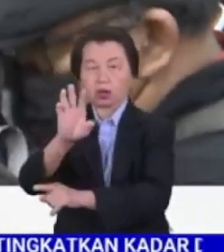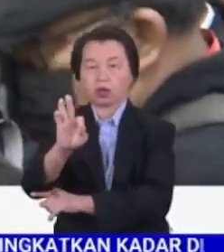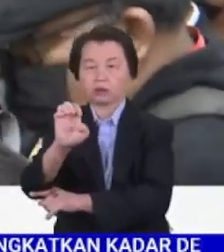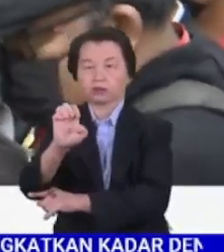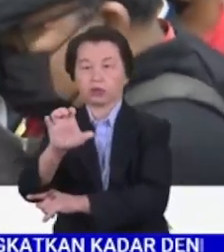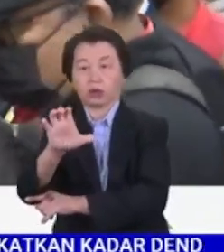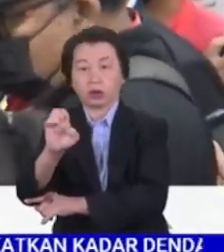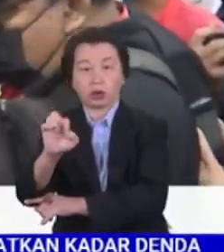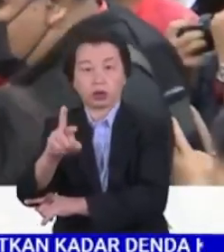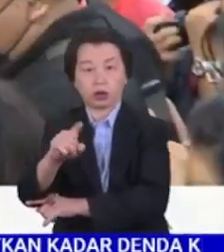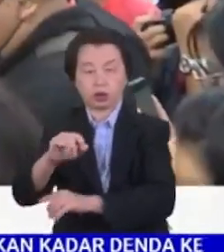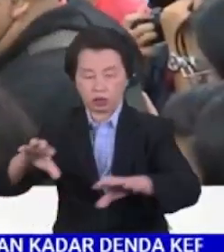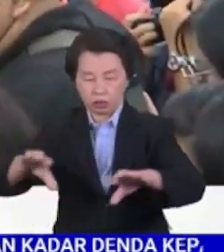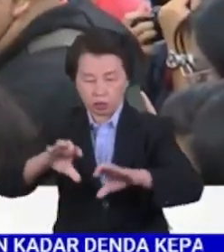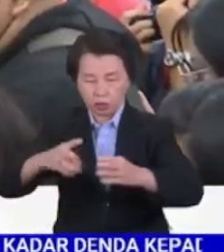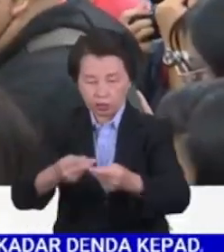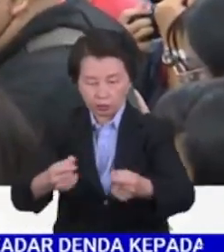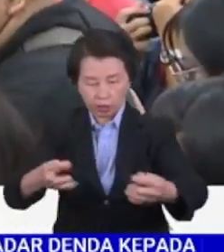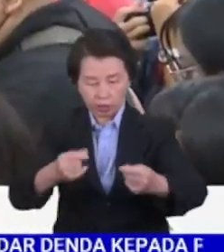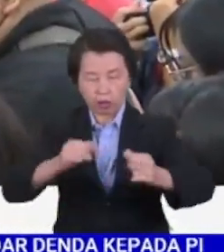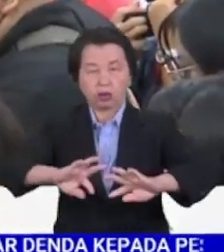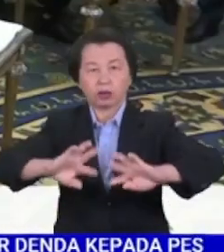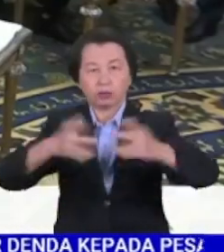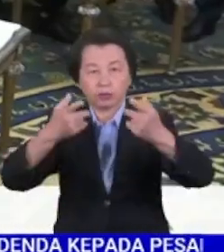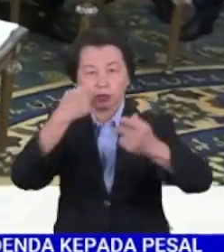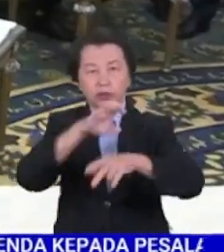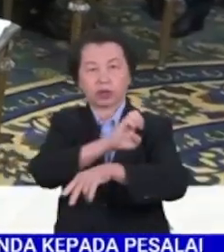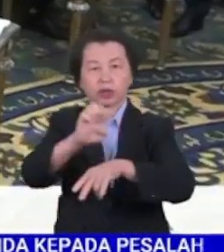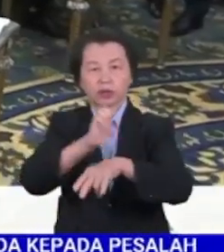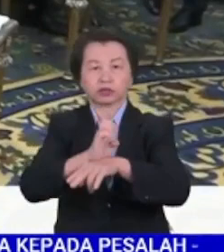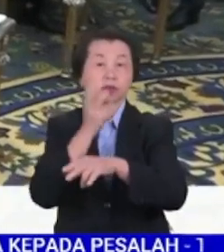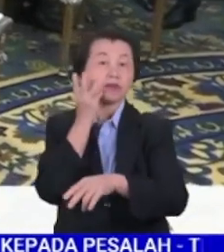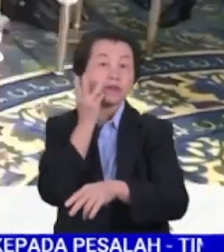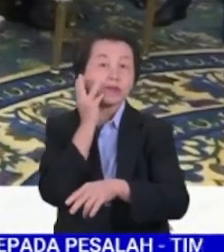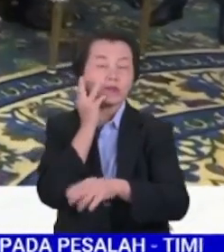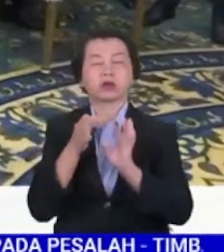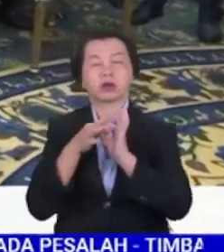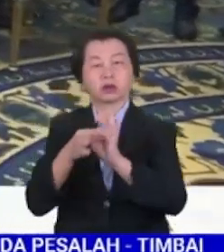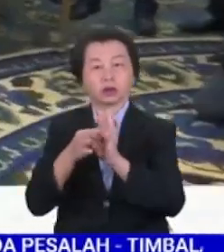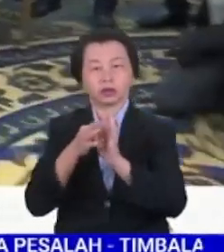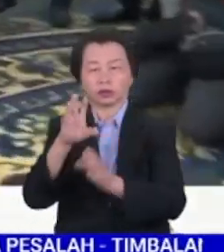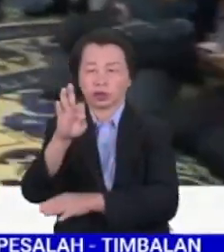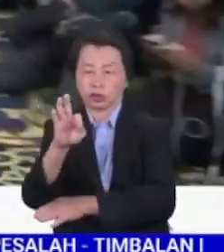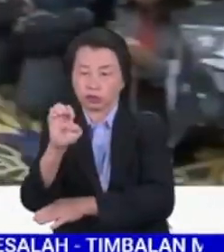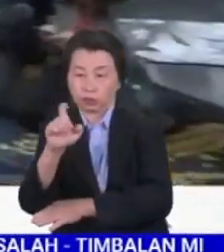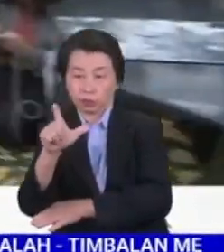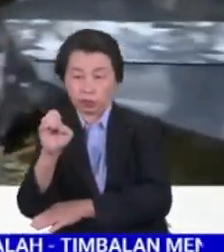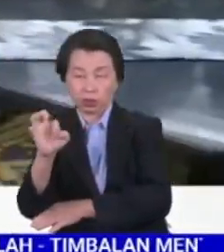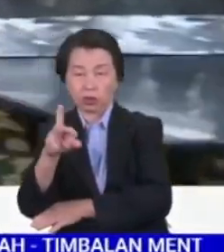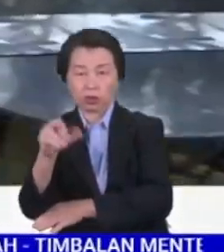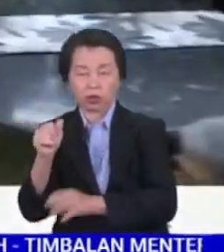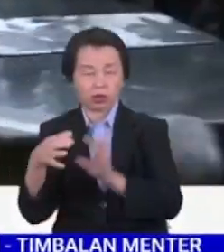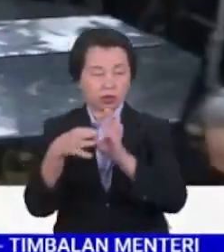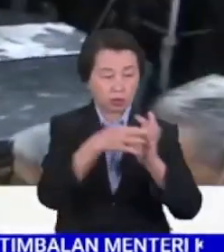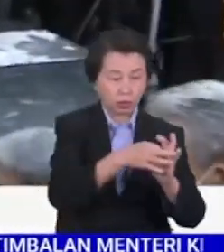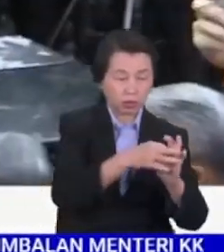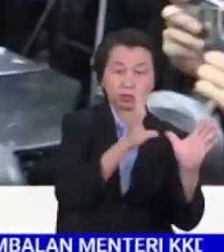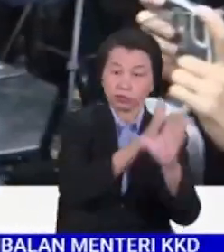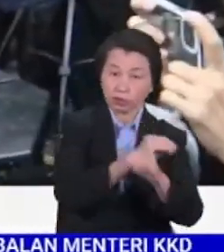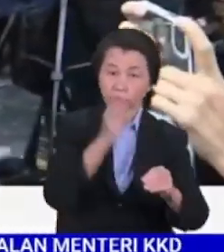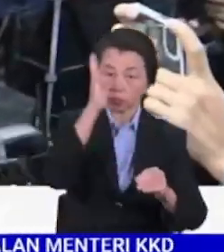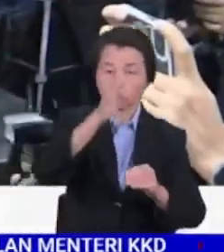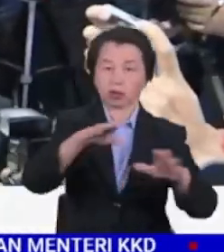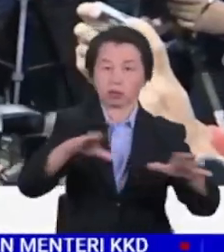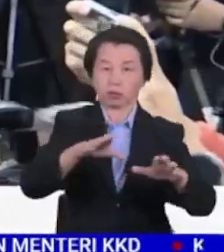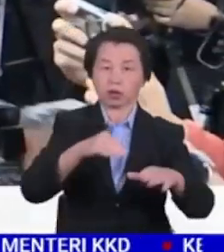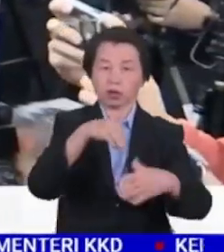untuk membangunkan tanah bagi pembangunan estet padi. Kerjasama antara Felcra dan Kerajaan Sarawak itu akan